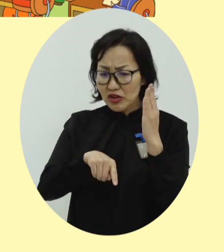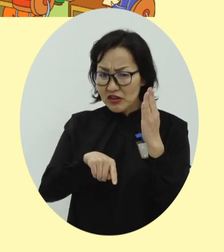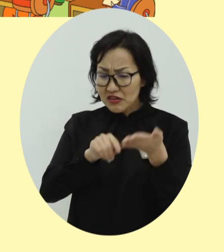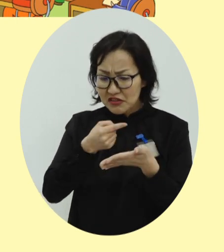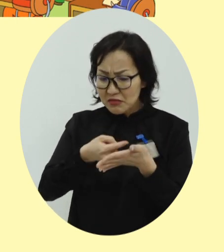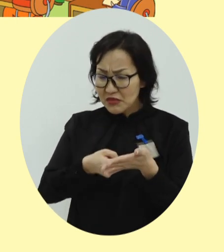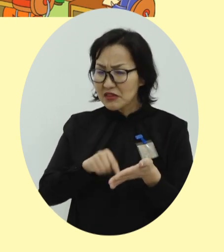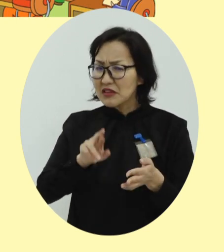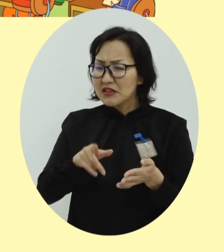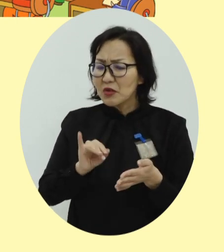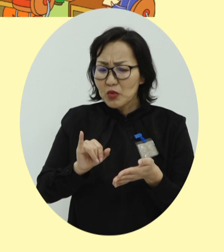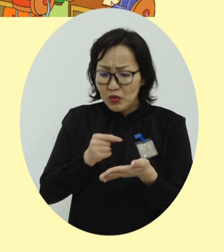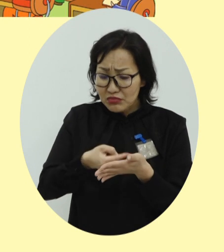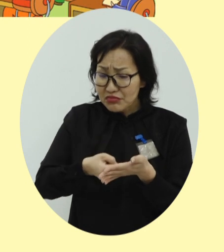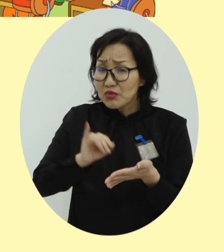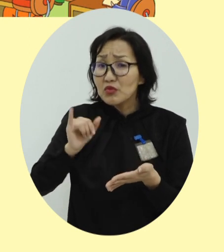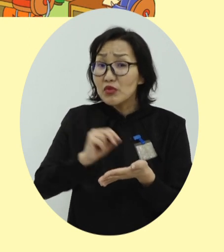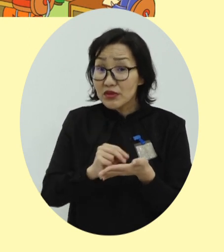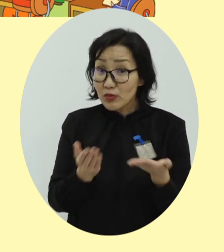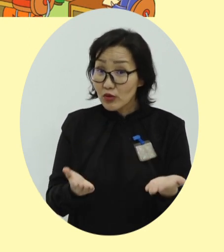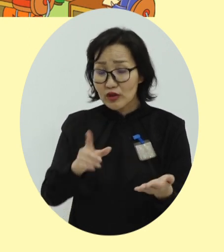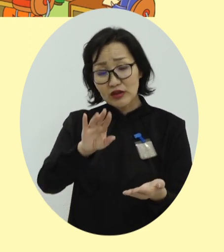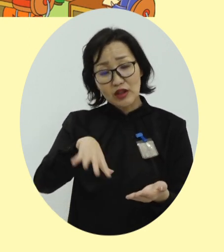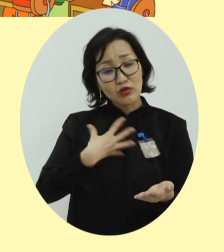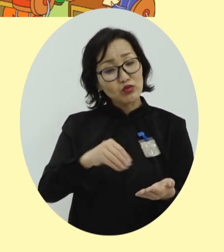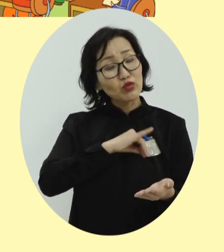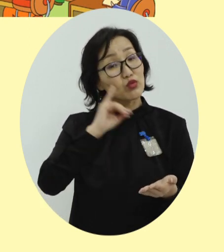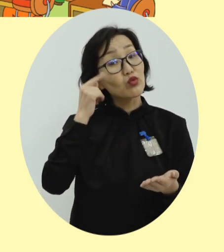бичдгийм болоо хүүхдүүд ээ? Та нар юу гэж бодож байна?